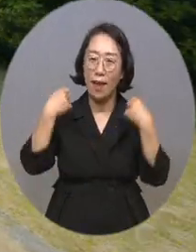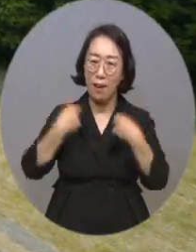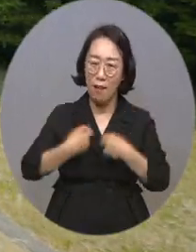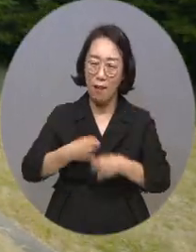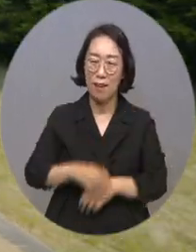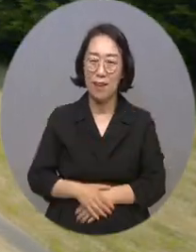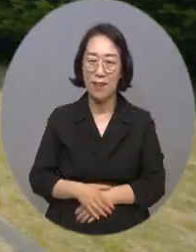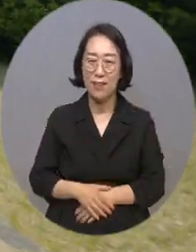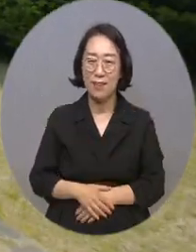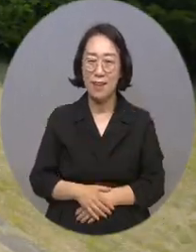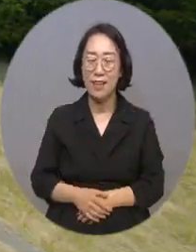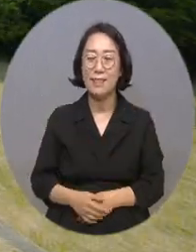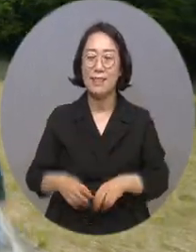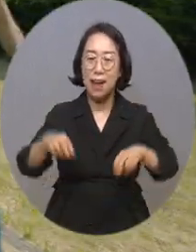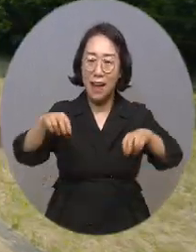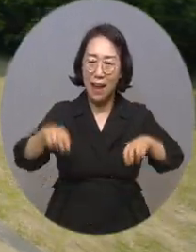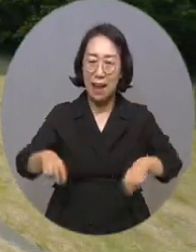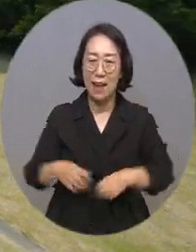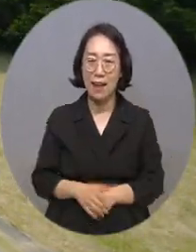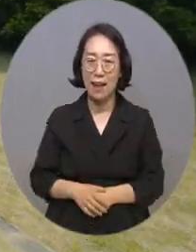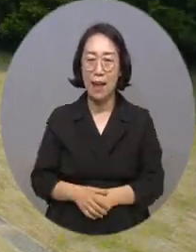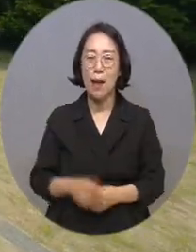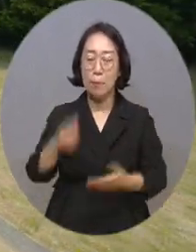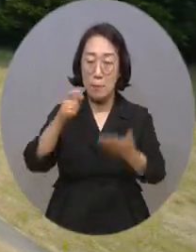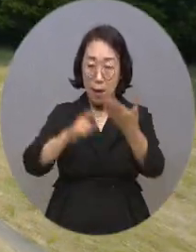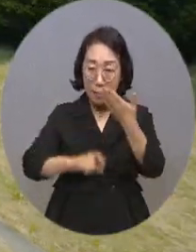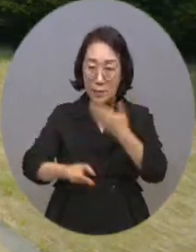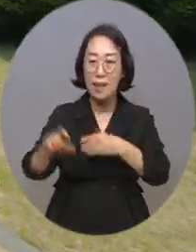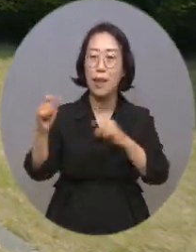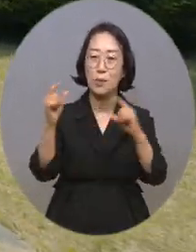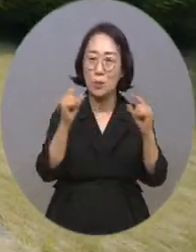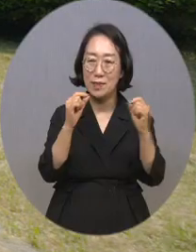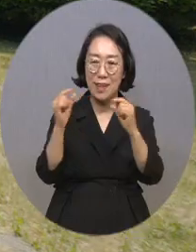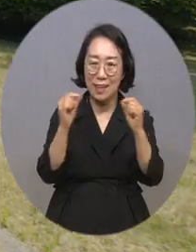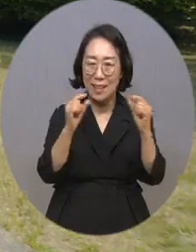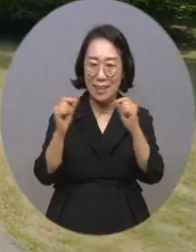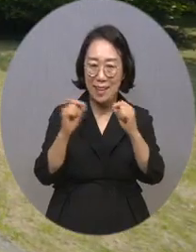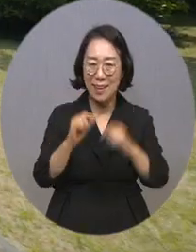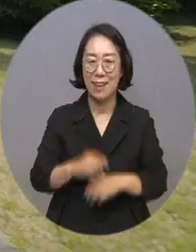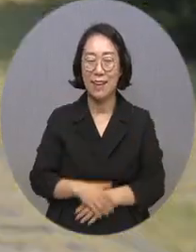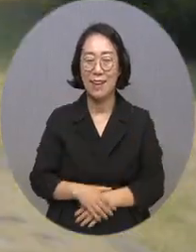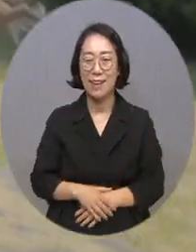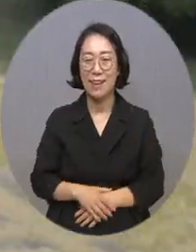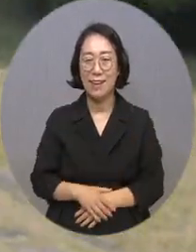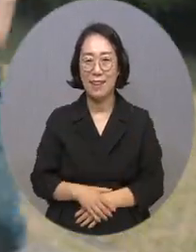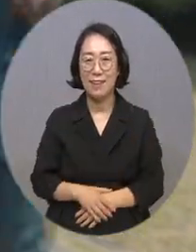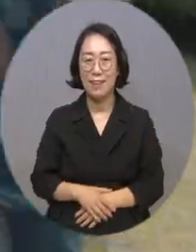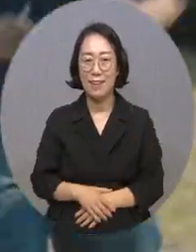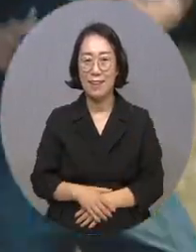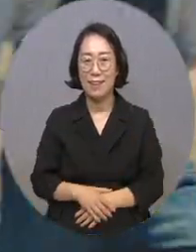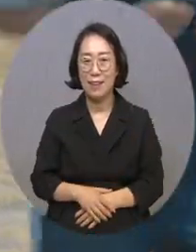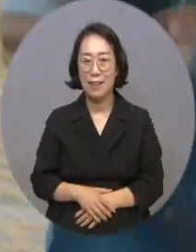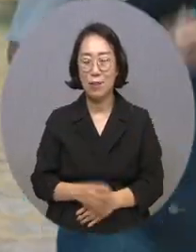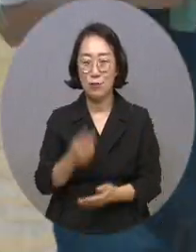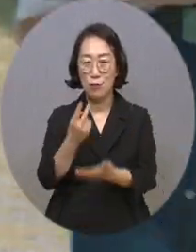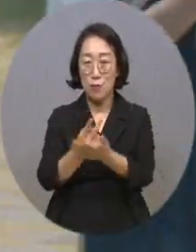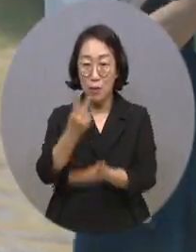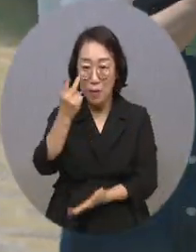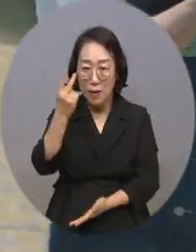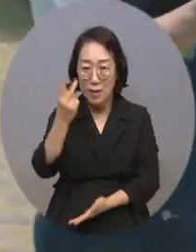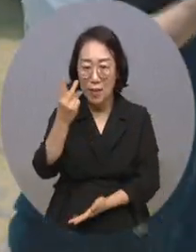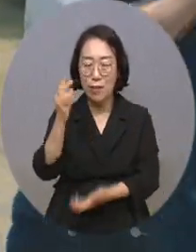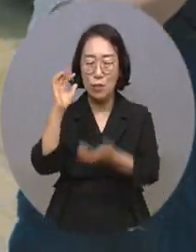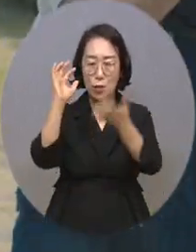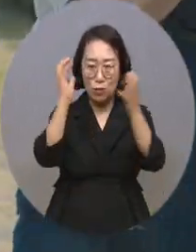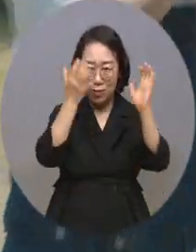가서 뒷판에 맞으려고 돌아 두 명만 있을 때도 정신이